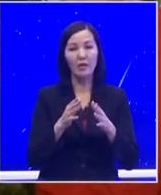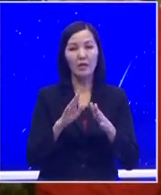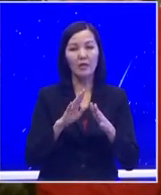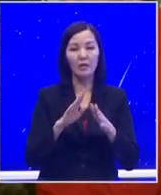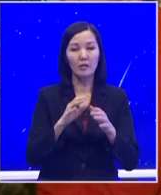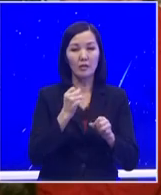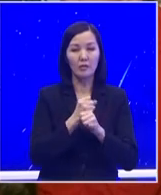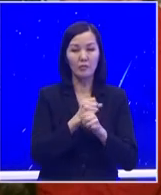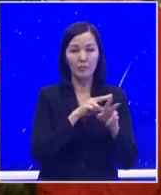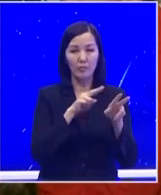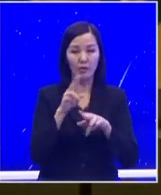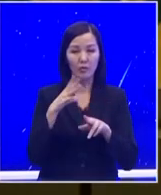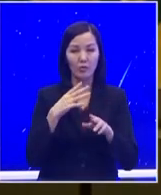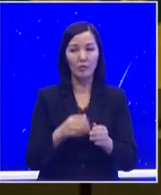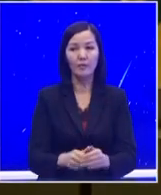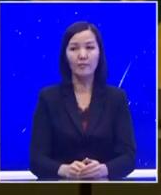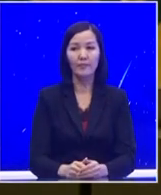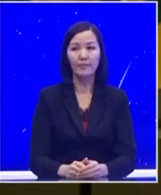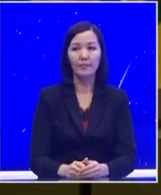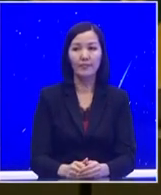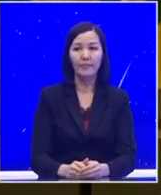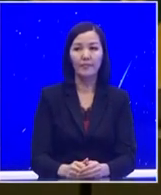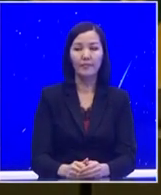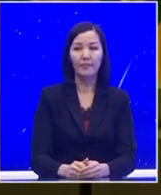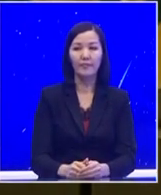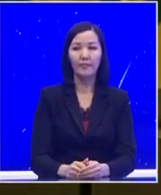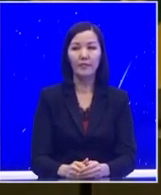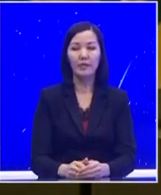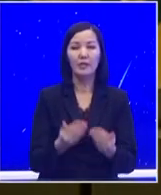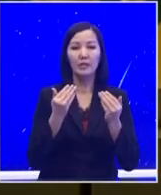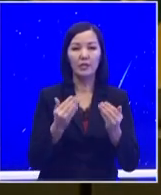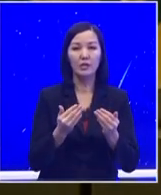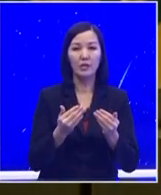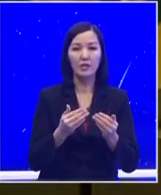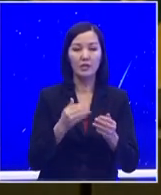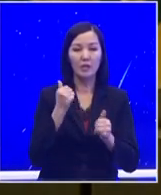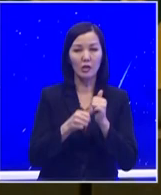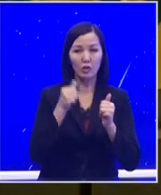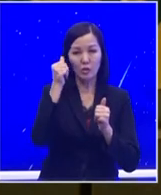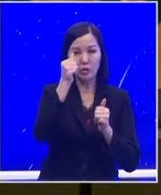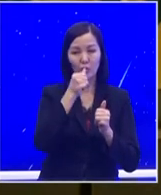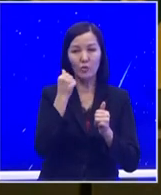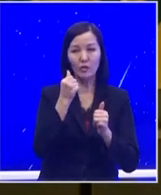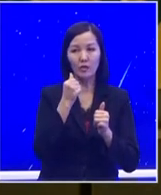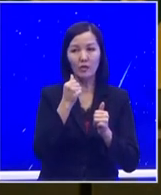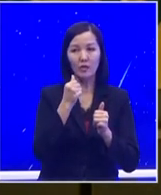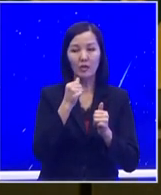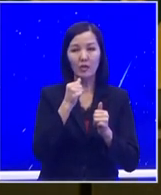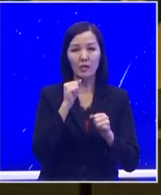ситуацию под свой личный контроль. Та система, которая дренажная положена, она с годами